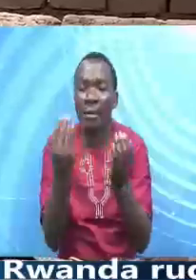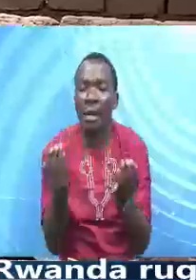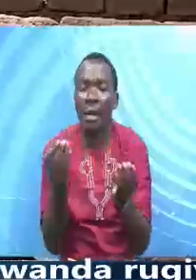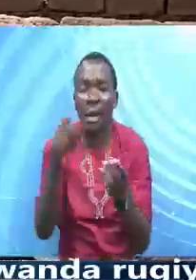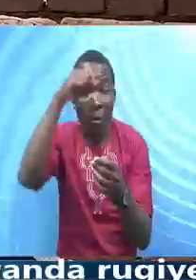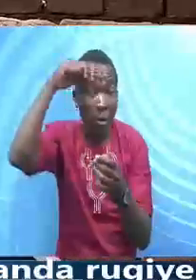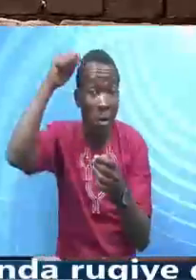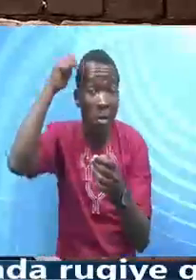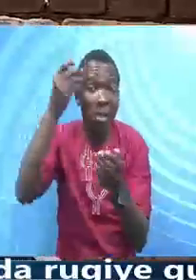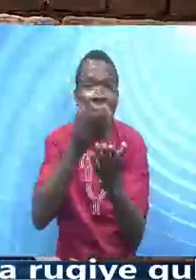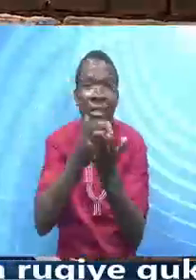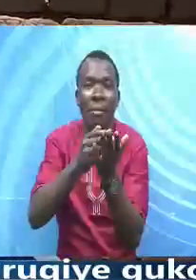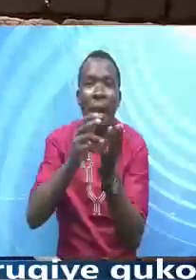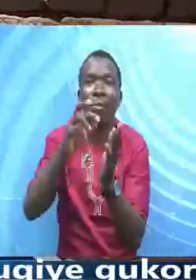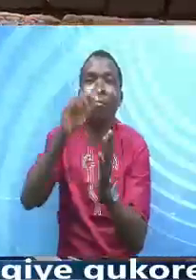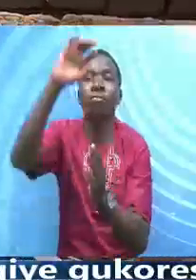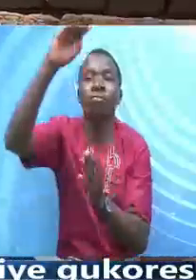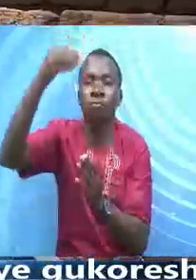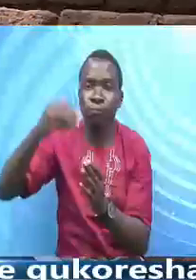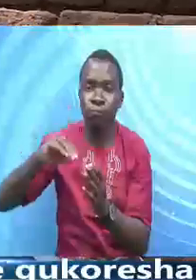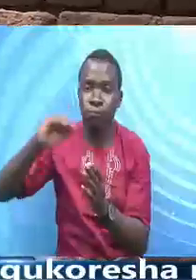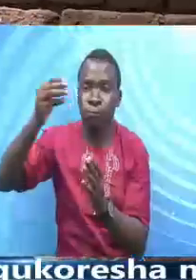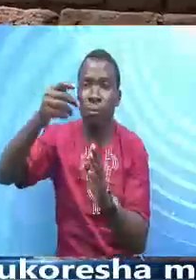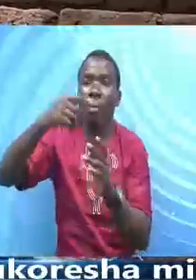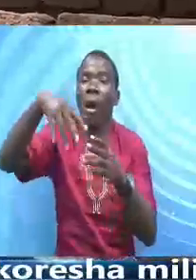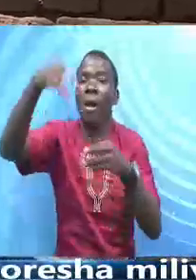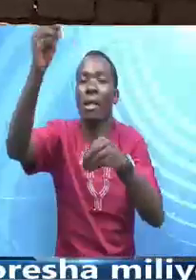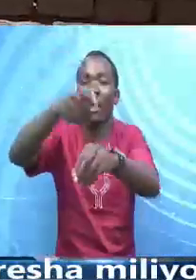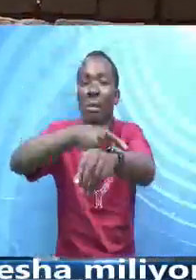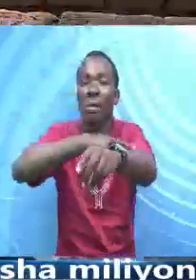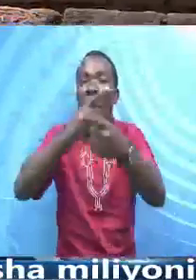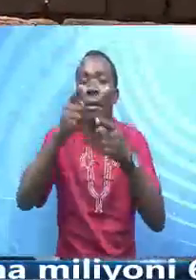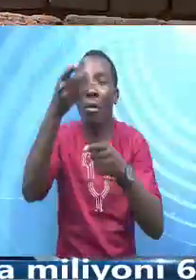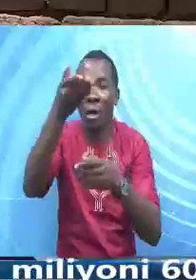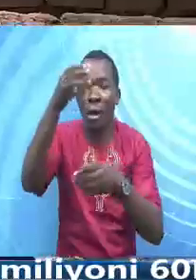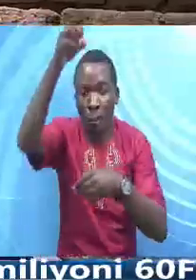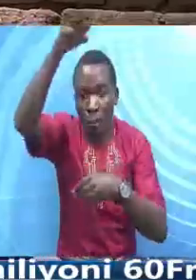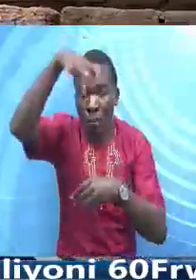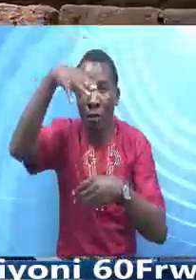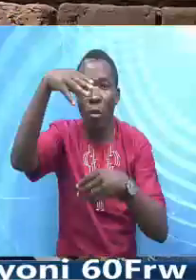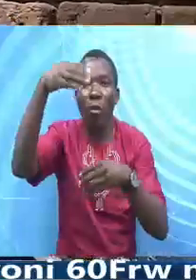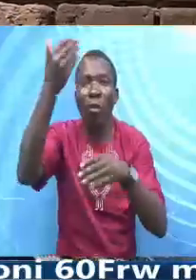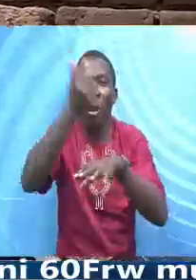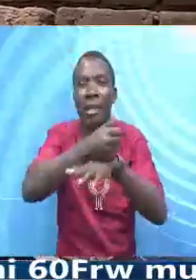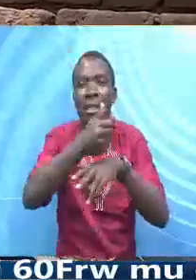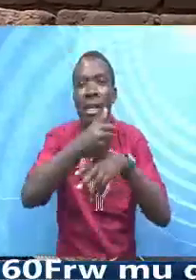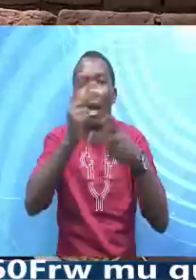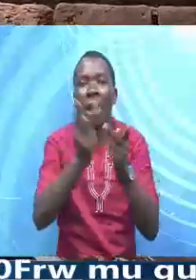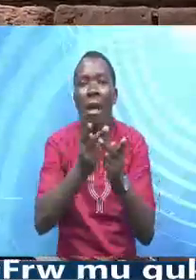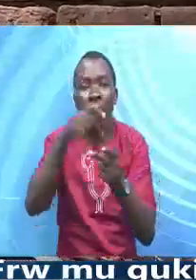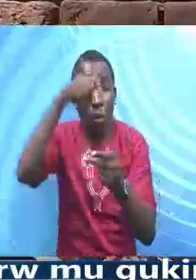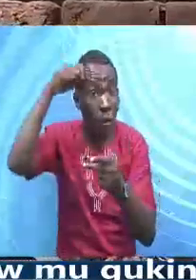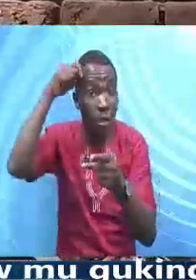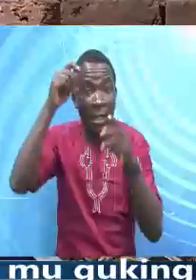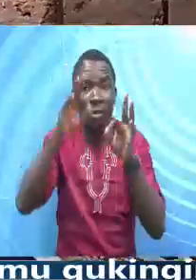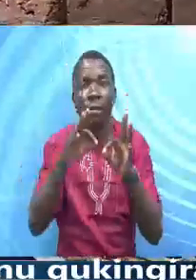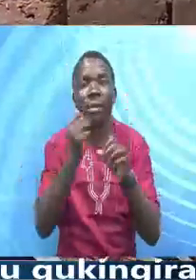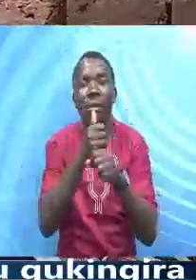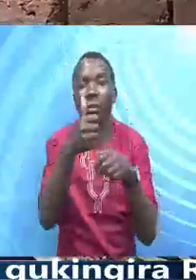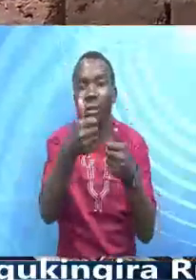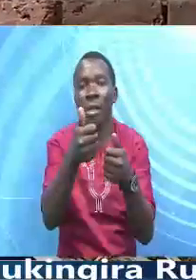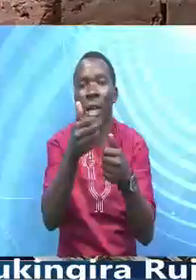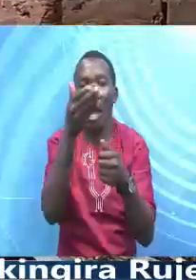kwiyogosheshereza hejuru iriya, ariko hano hari umuriro, hari umuntu wahashyira agasaro ibintu bikagenda neza. Ni byinshi umuntu yakora hano hantu. Hari umuntu ushobora kuvuga